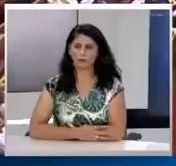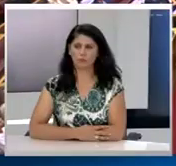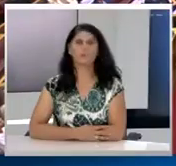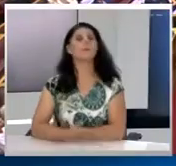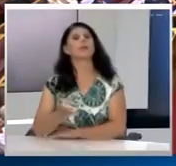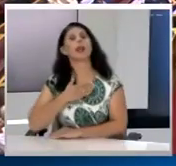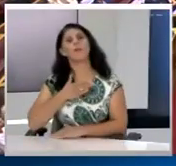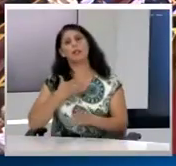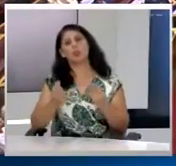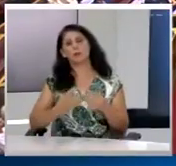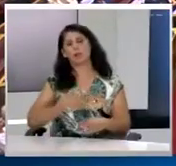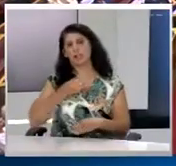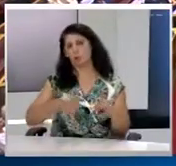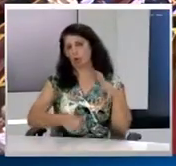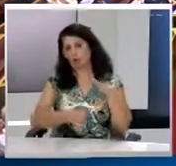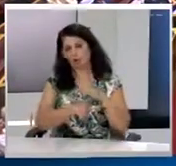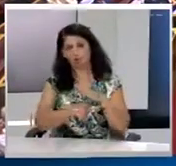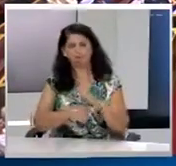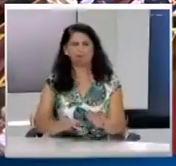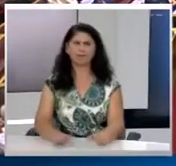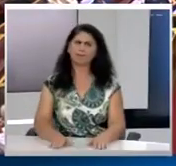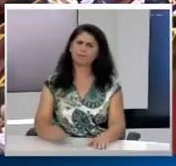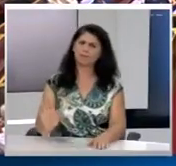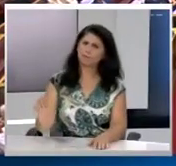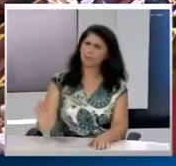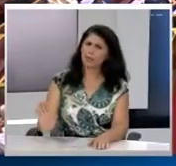Ευχαριστώ πολύ, κύριε Πρόεδρε. Κύριε Μητσοτάκη,